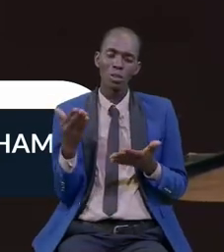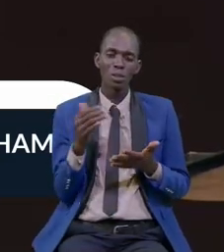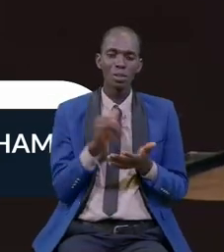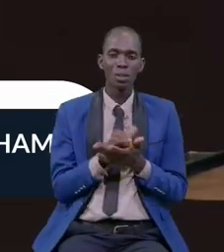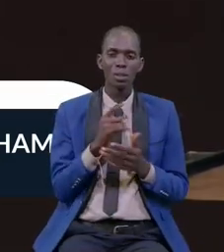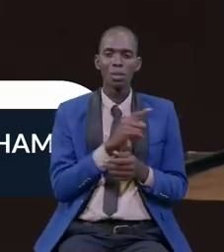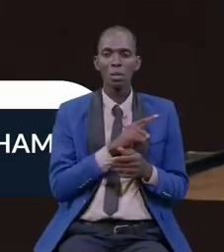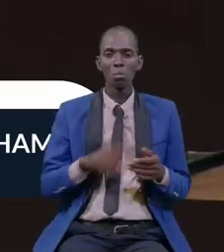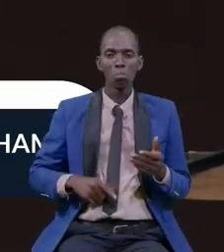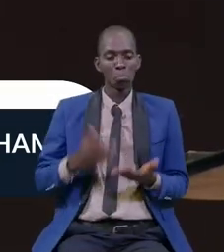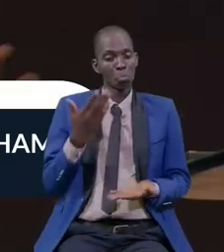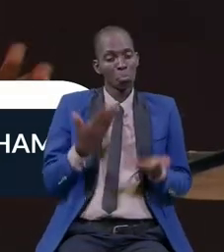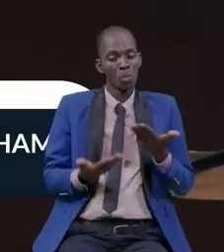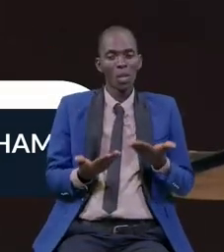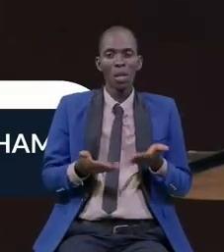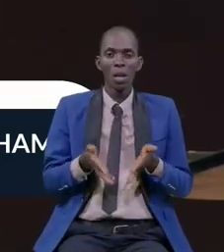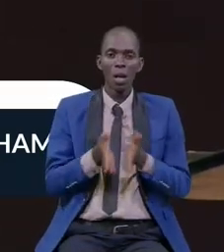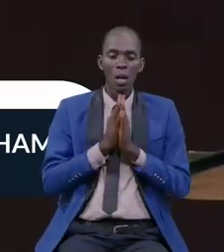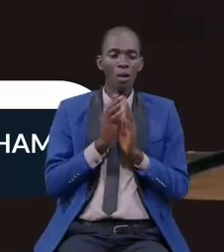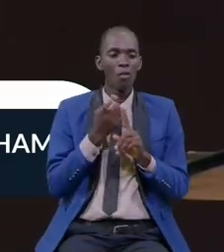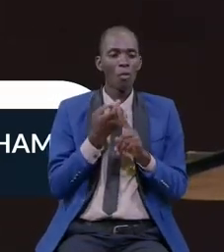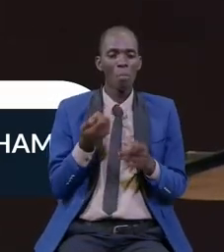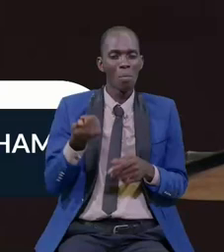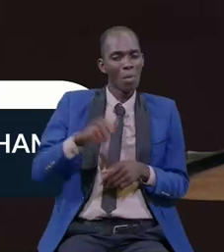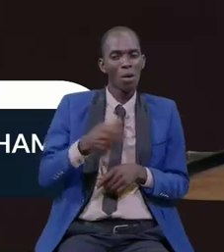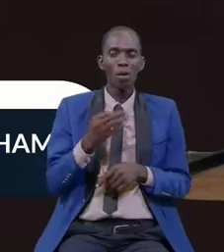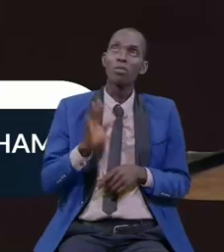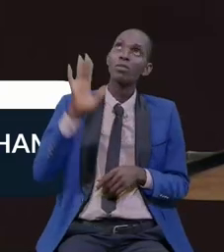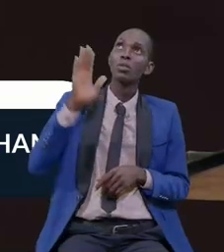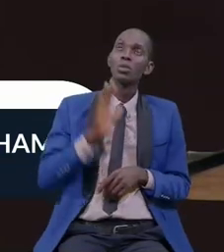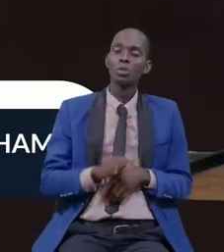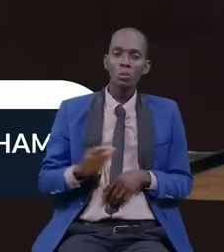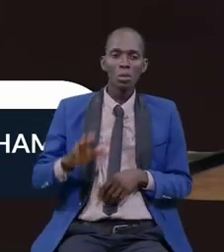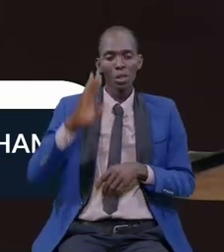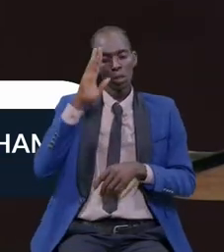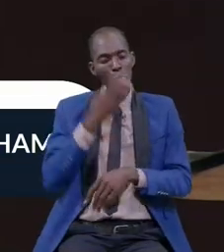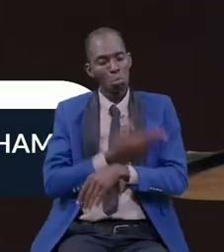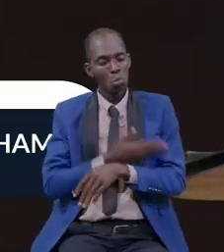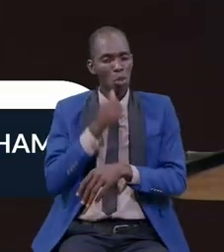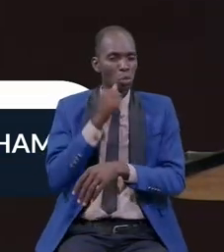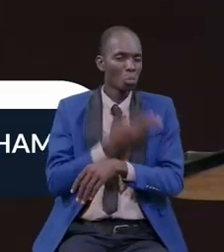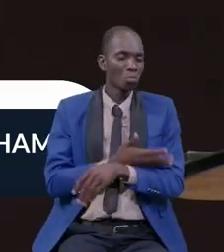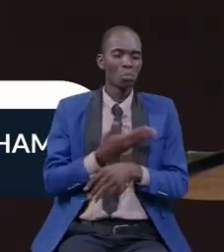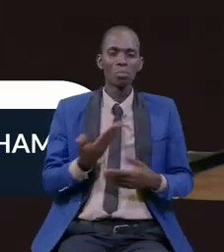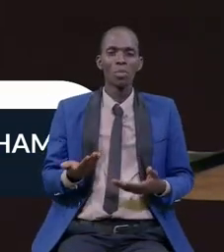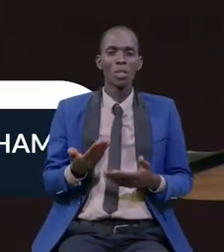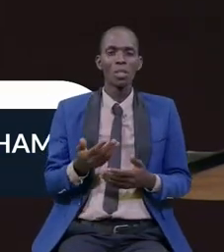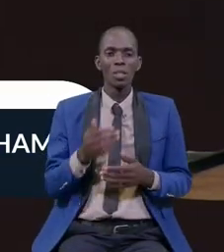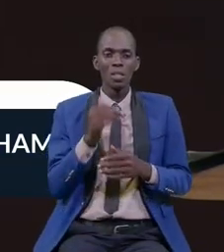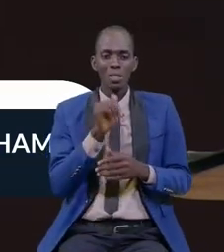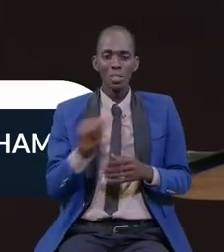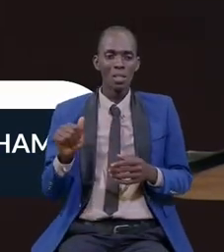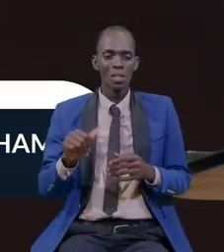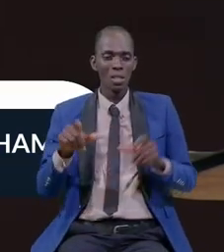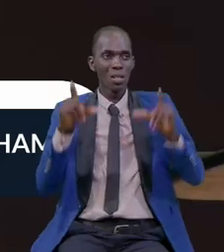peut exiger de qui que ce soit comme enfant de Dieu fille ou garçon le niveau de